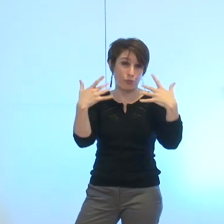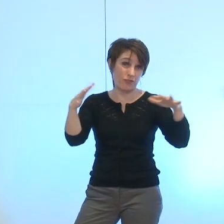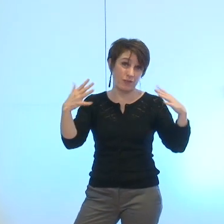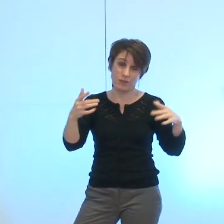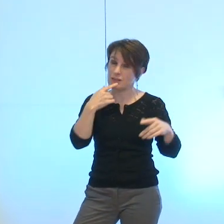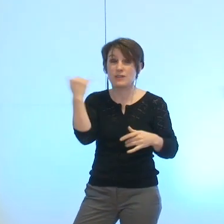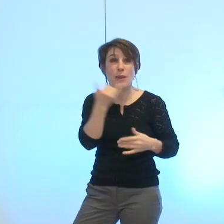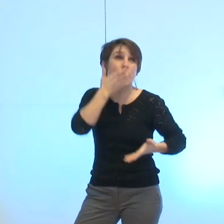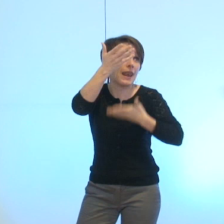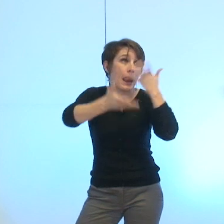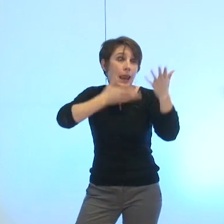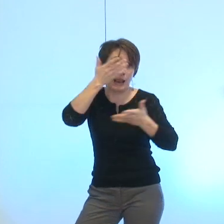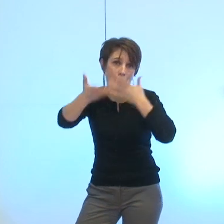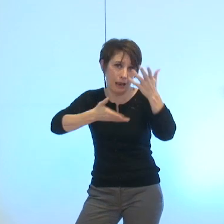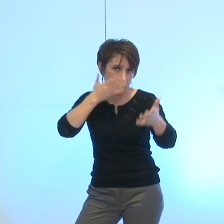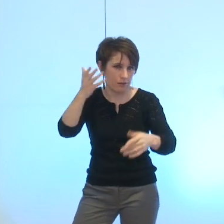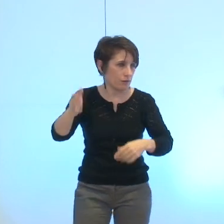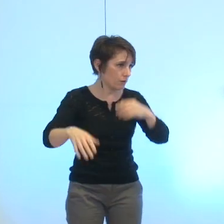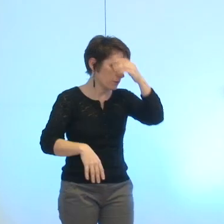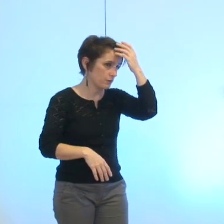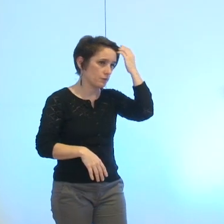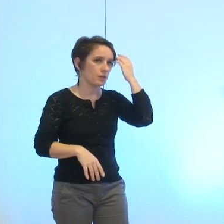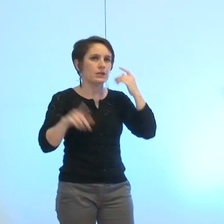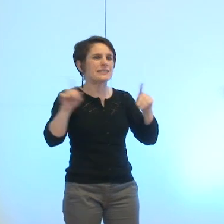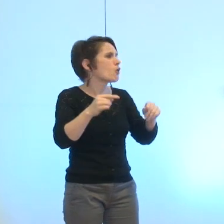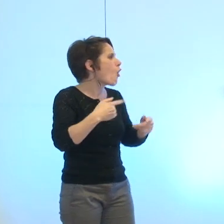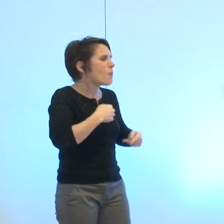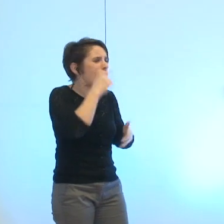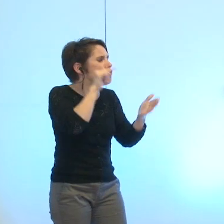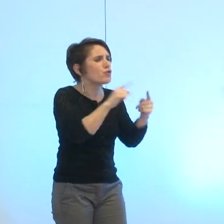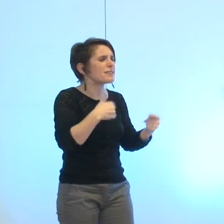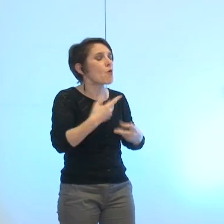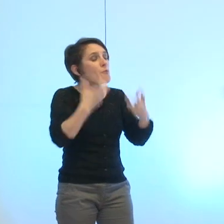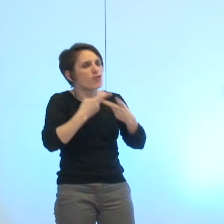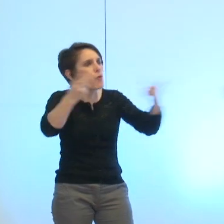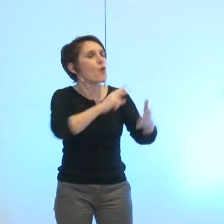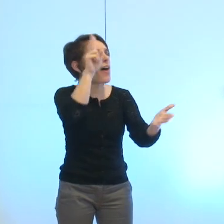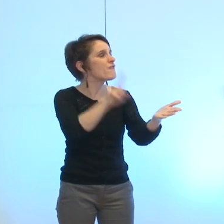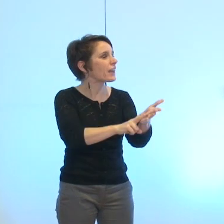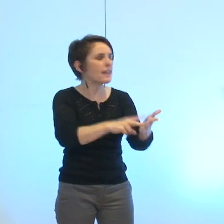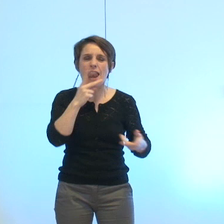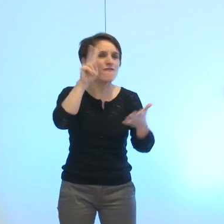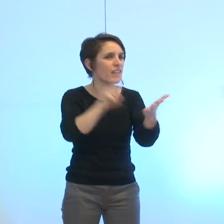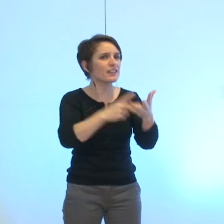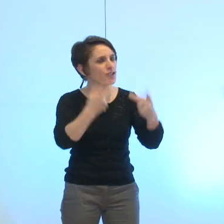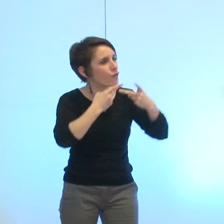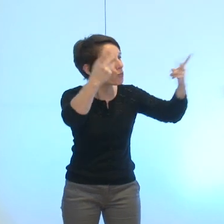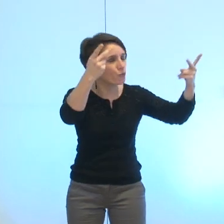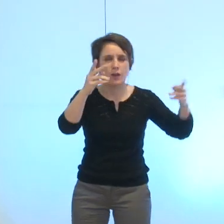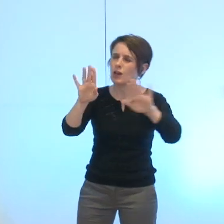beauté du sport allez monsieur Safar je sais pas j'entends pas je sais pas ce qui se passe allez monsieur Safar je vous en prie s'il vous plaît un peu de